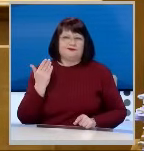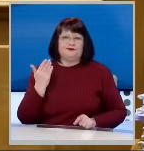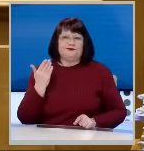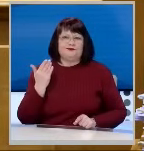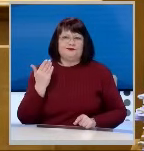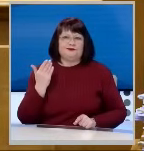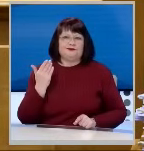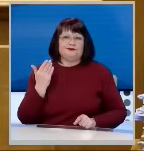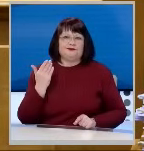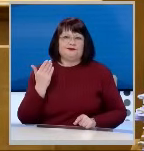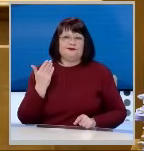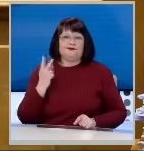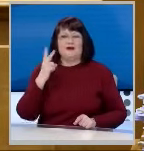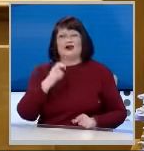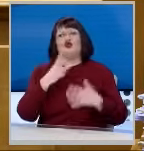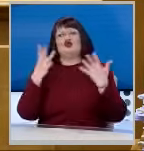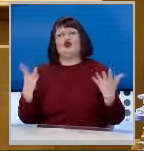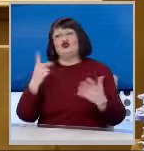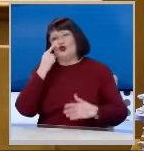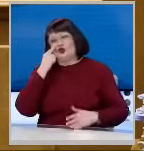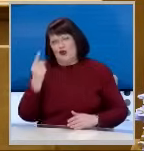όταν στις 28